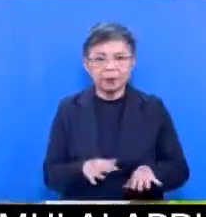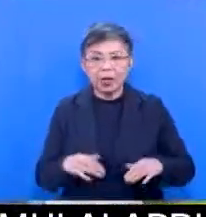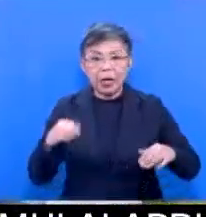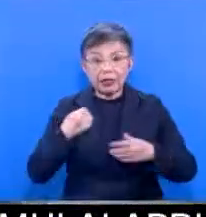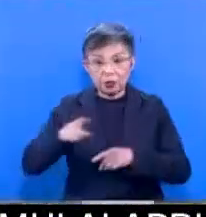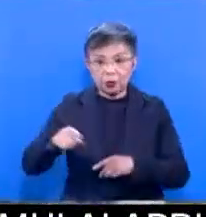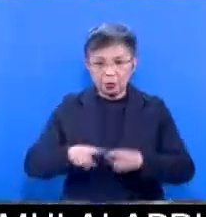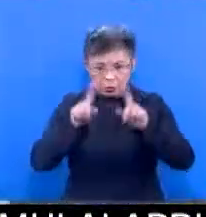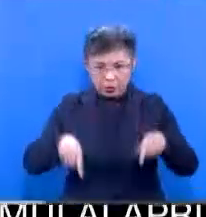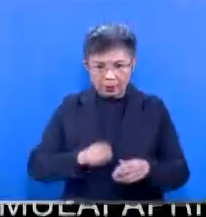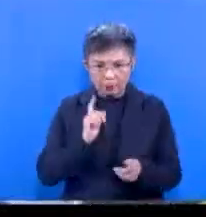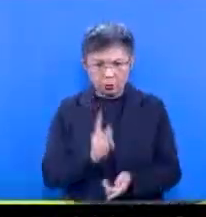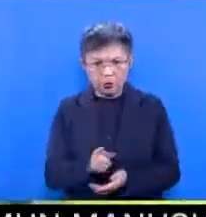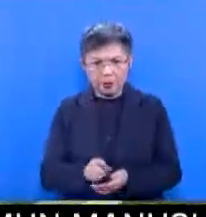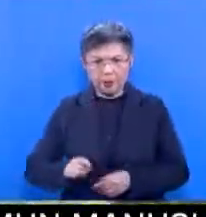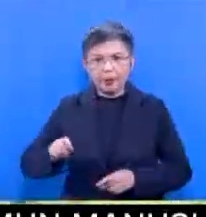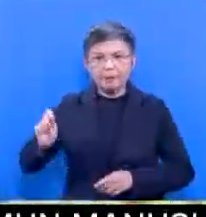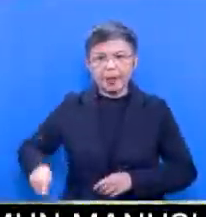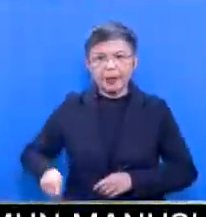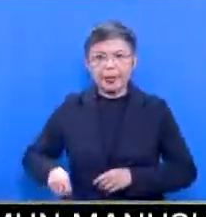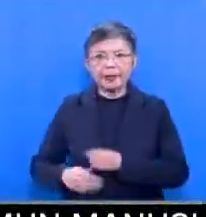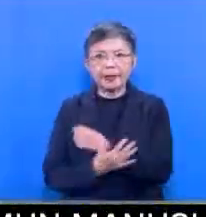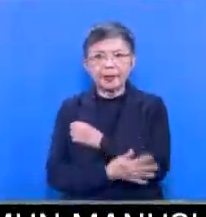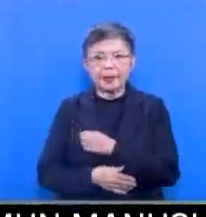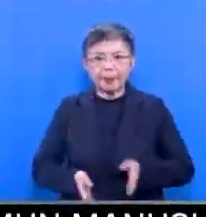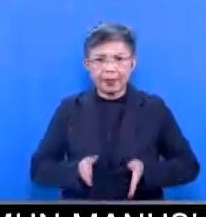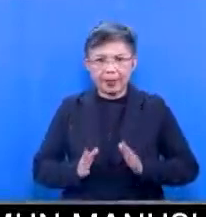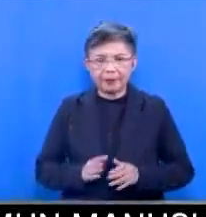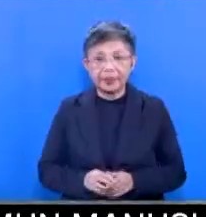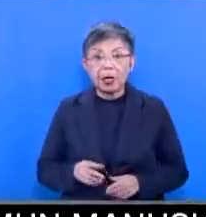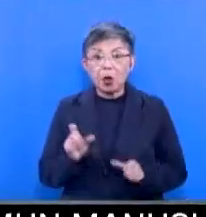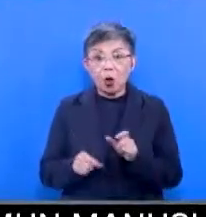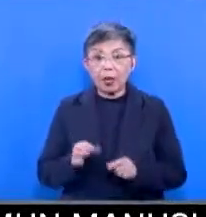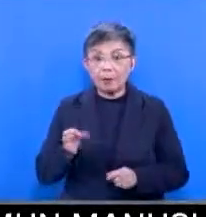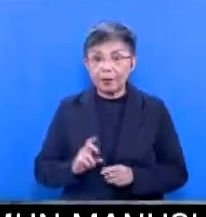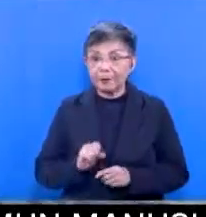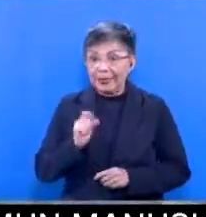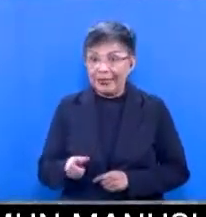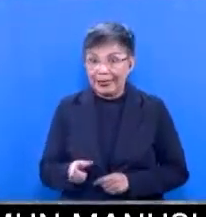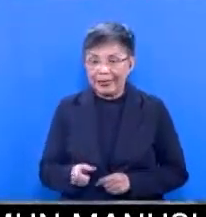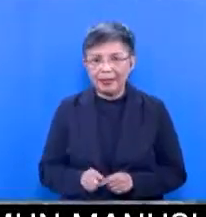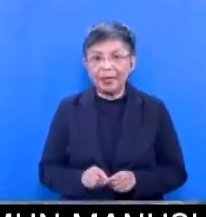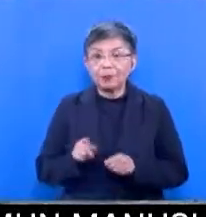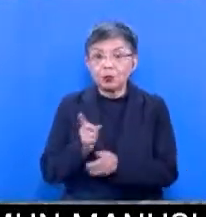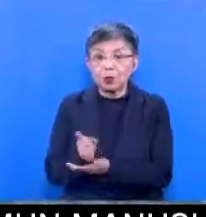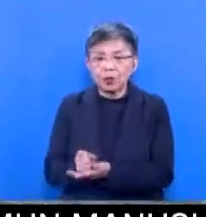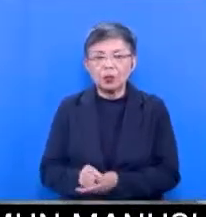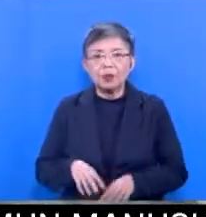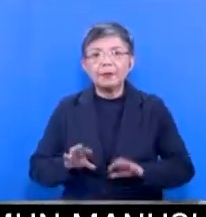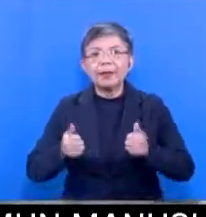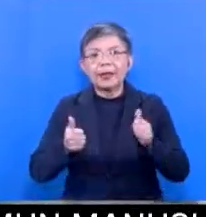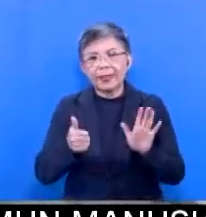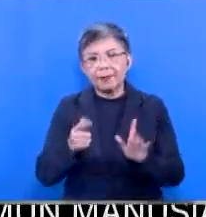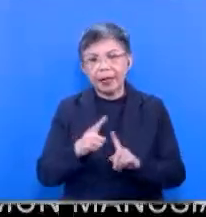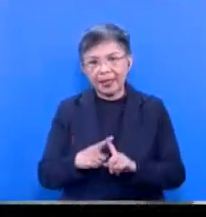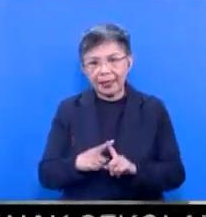berdasarkan surat keputusan Pengadilan Negeri Medan. Pembeli rumah Abdul Aziz Balatif, selaku penggugat, telah memenangkan 6 perkara dalam sengketa